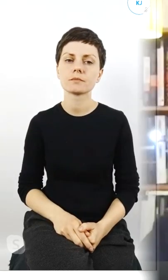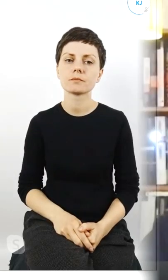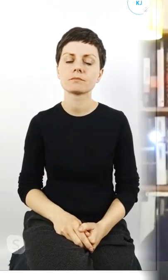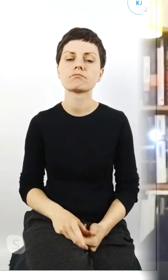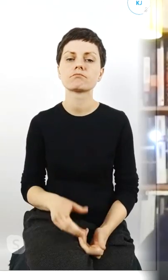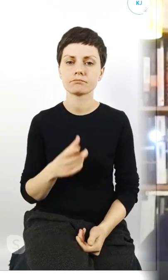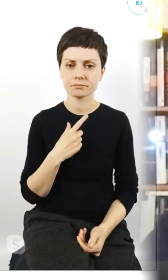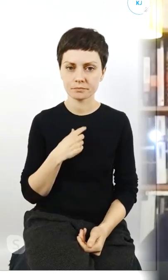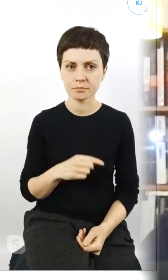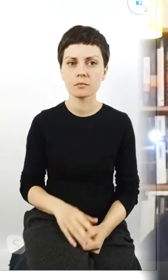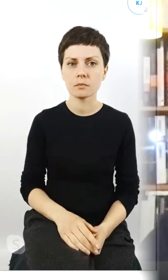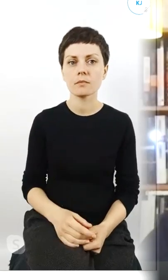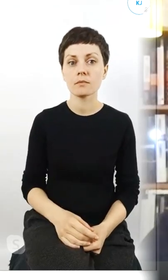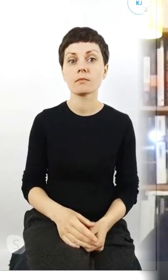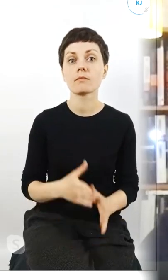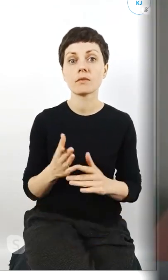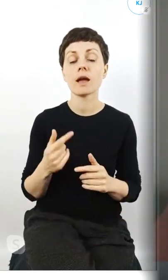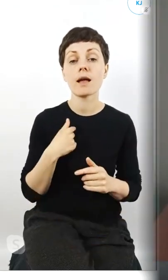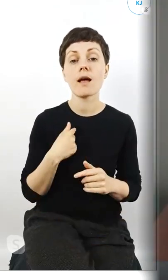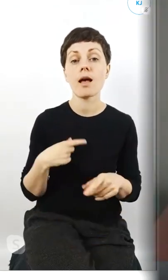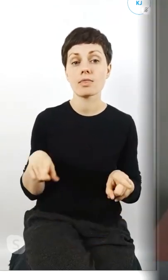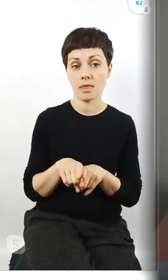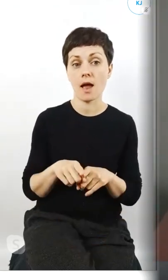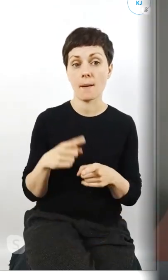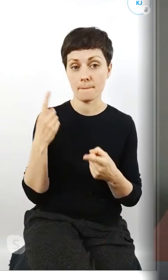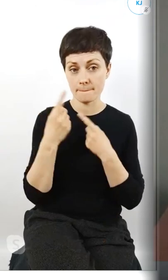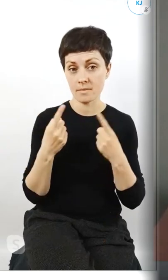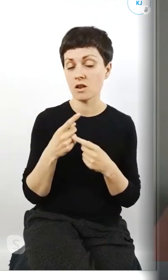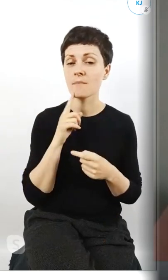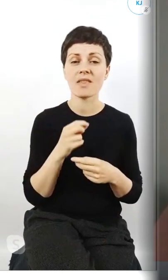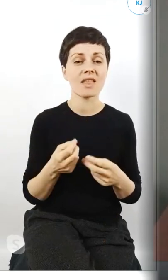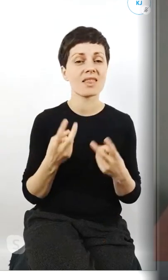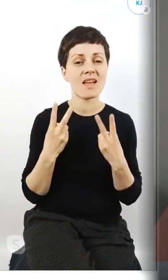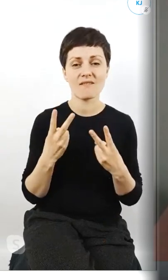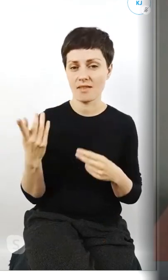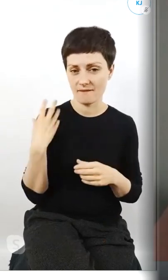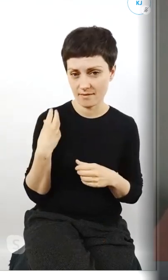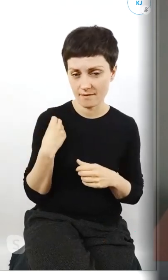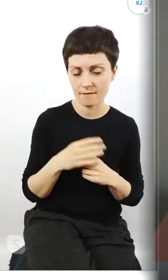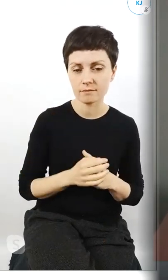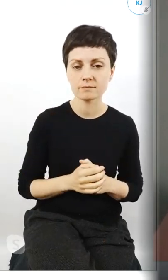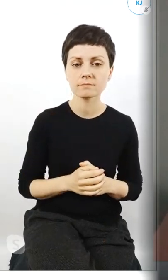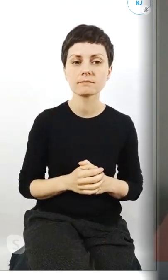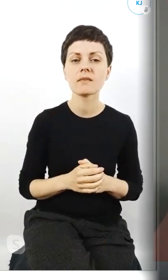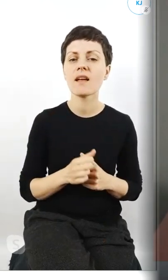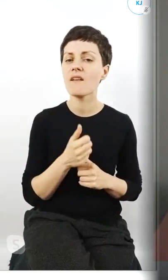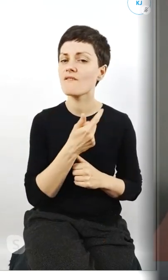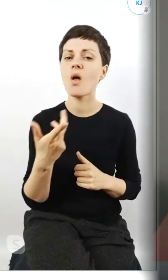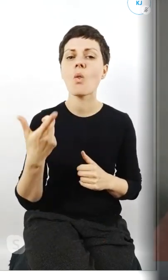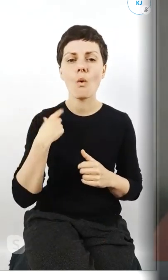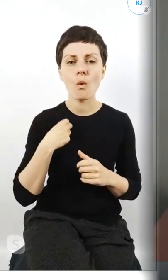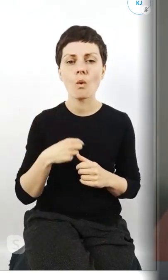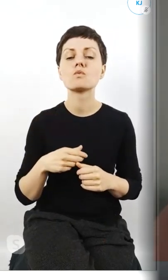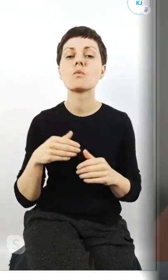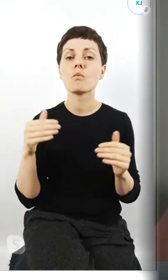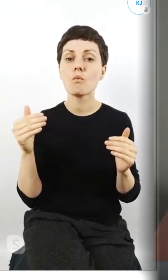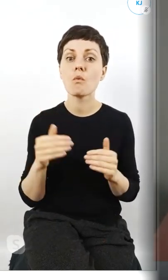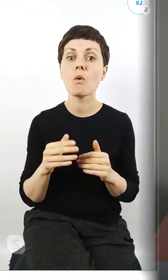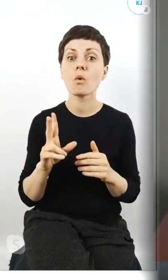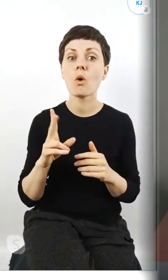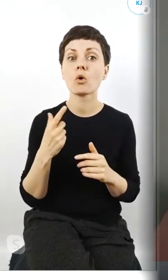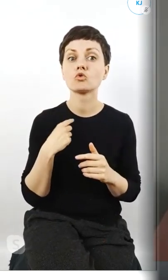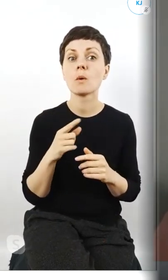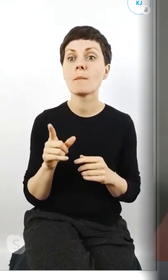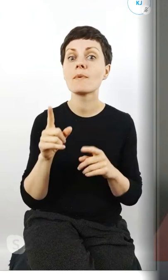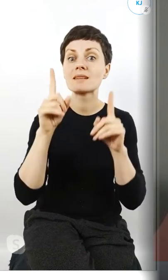ja też myślę że tutaj nieważne od wieku wiele osób może osobie która wchodzi właśnie w taką